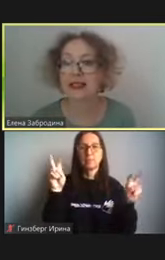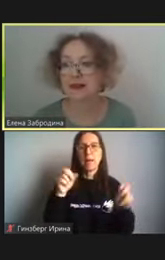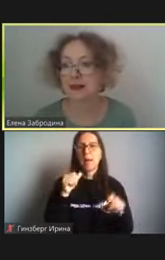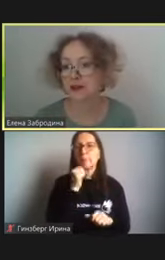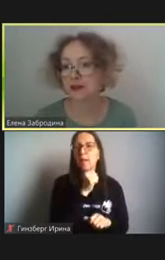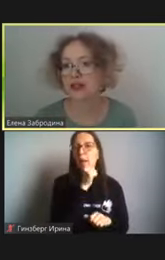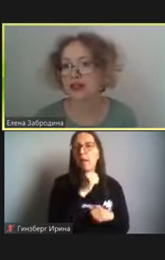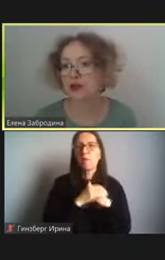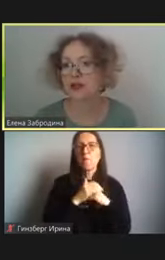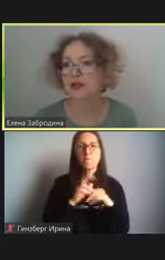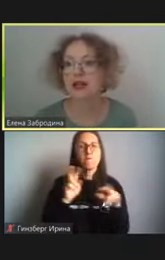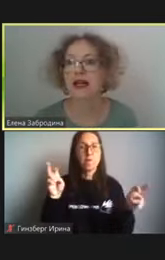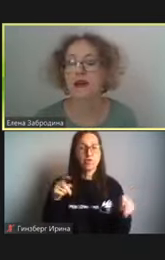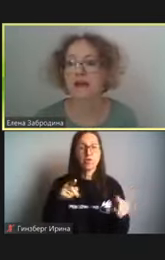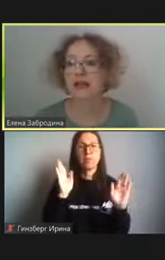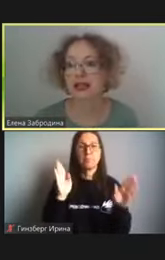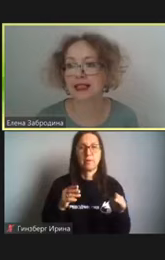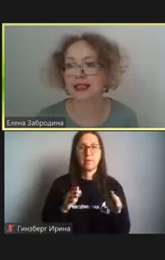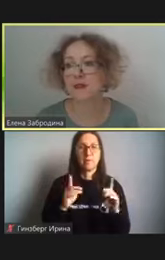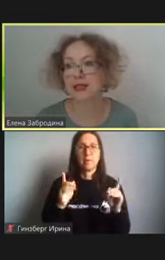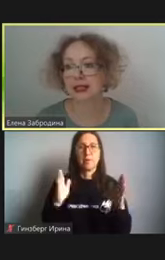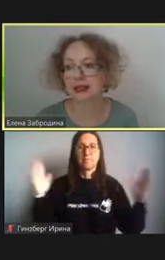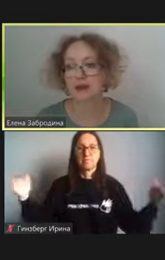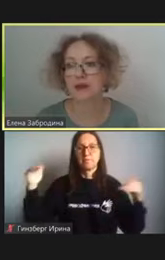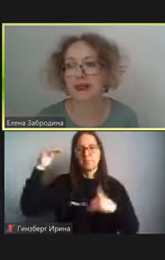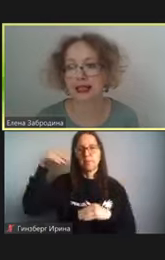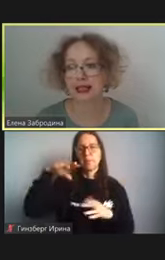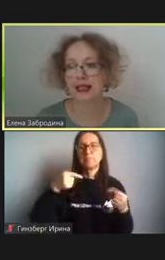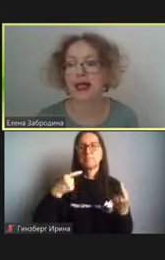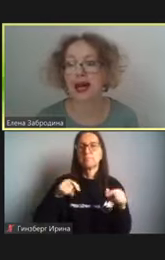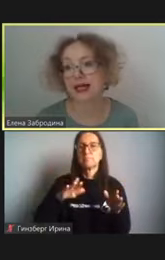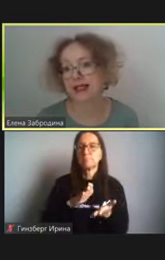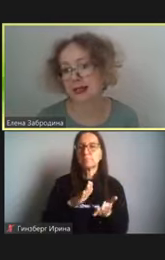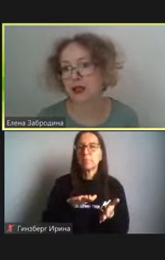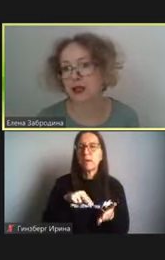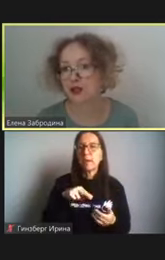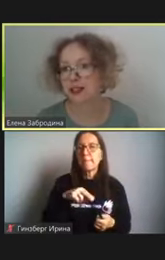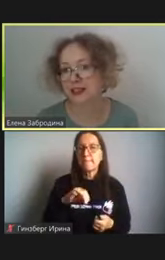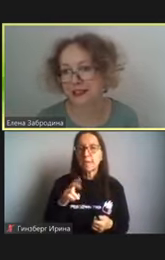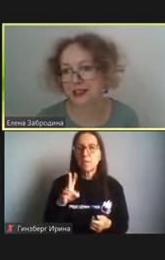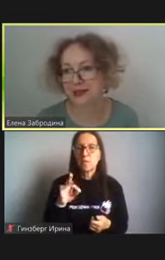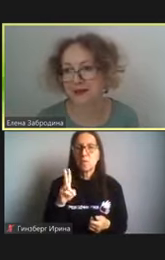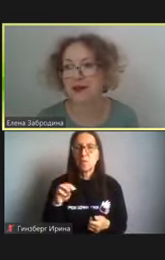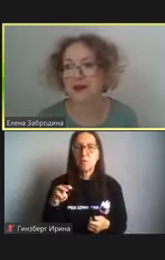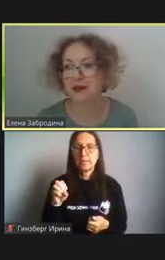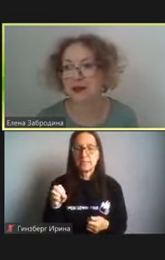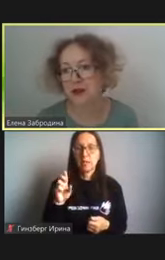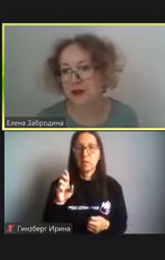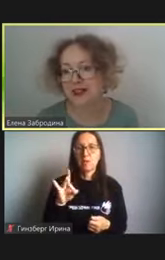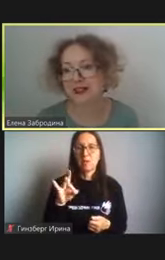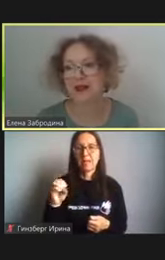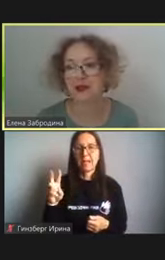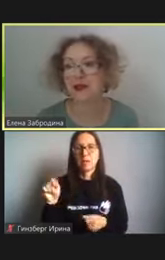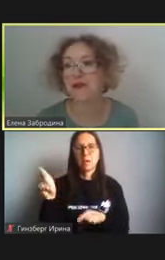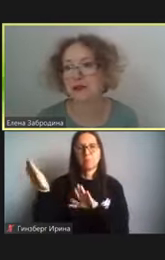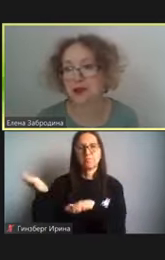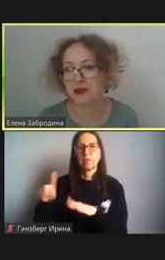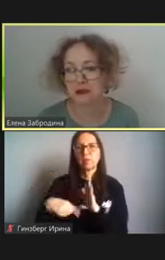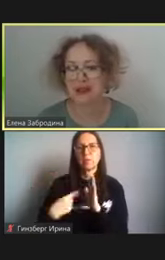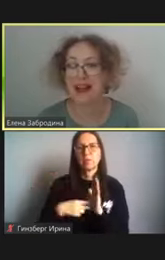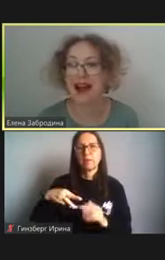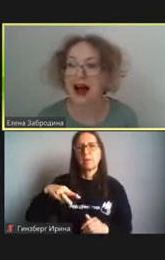вечеря». Сама работа находится в пинакотеке Брера в Милане. Она написана учениками. От Рубенса там